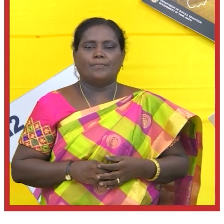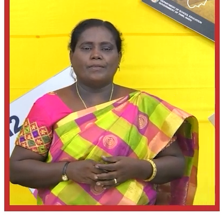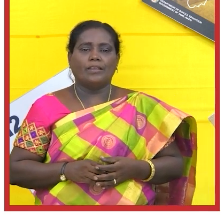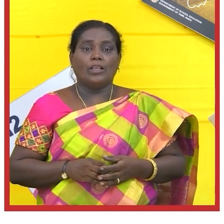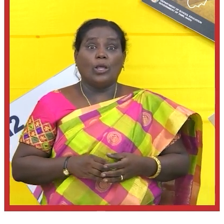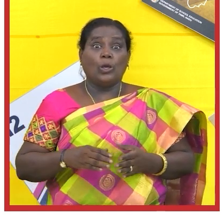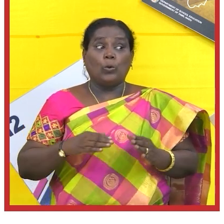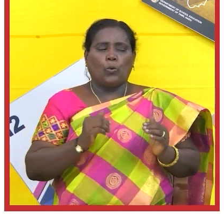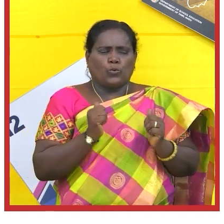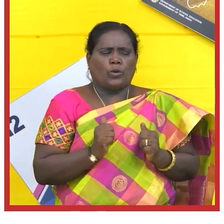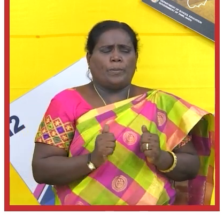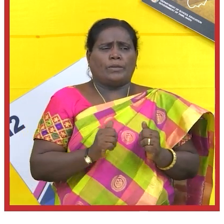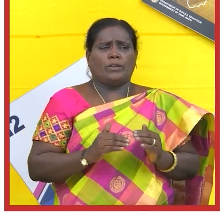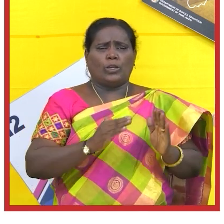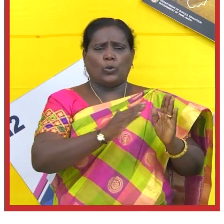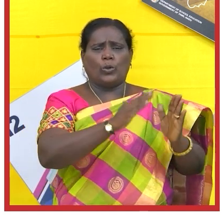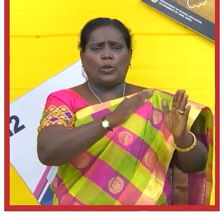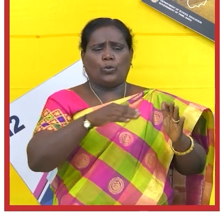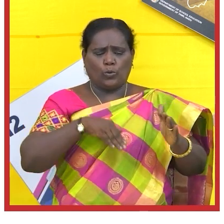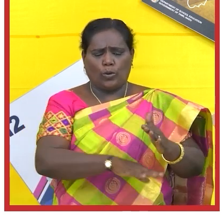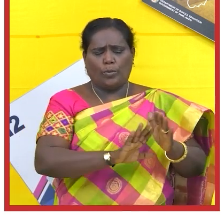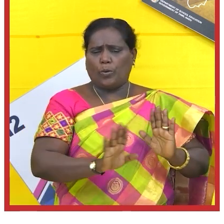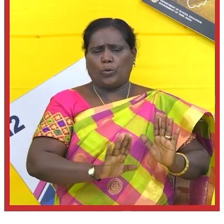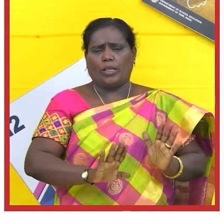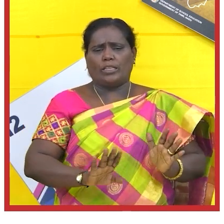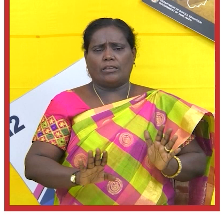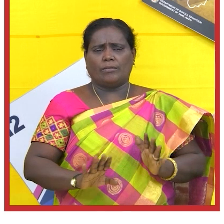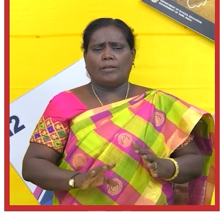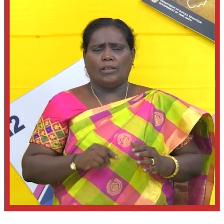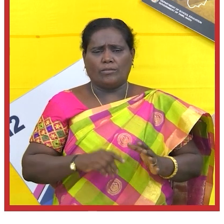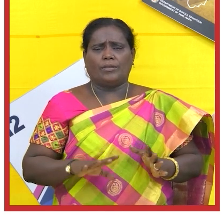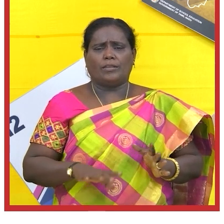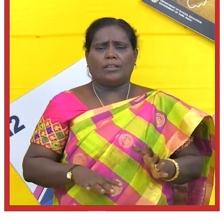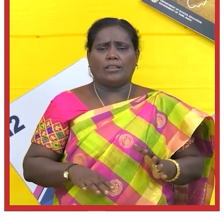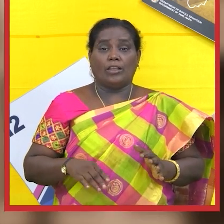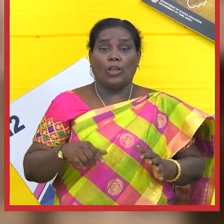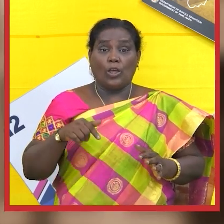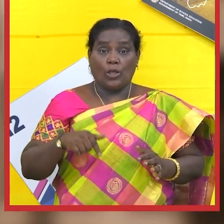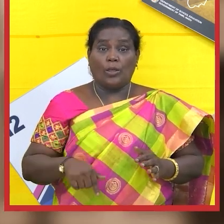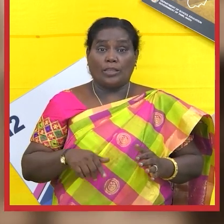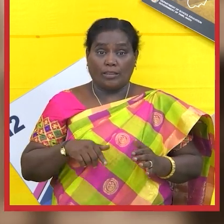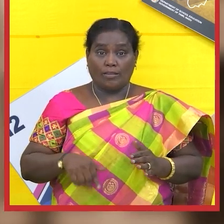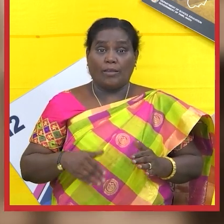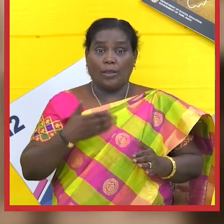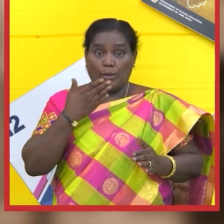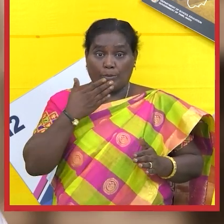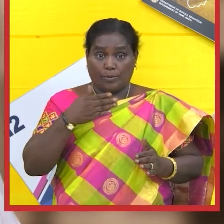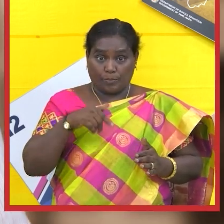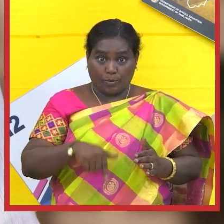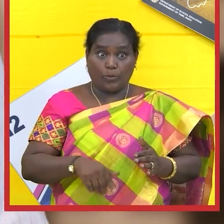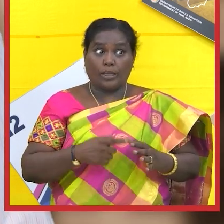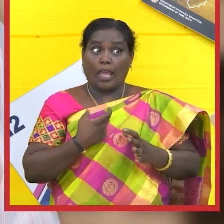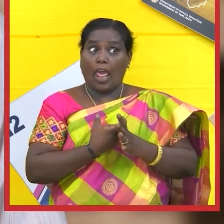கோவிலுக்குள் நுழைவது சென்னை மாகாணம், அந்த காலத்தில் அது திருவிதாங்கூர் என்று சொல்லக்கூடிய இந்த கேரளாவில் தற்பொழுது இருக்கக்கூடிய வைக்கம் என்னும்